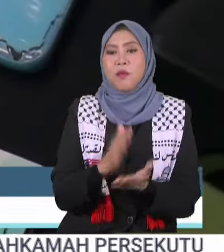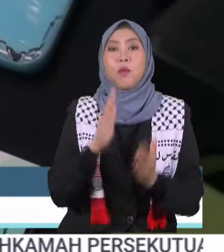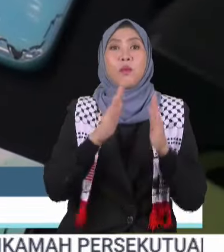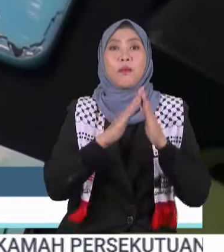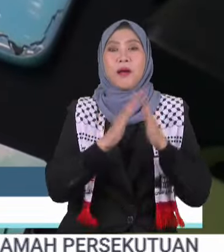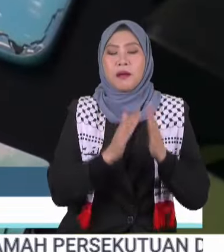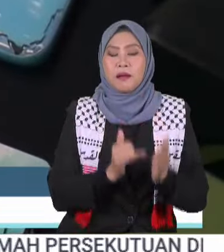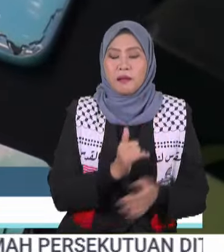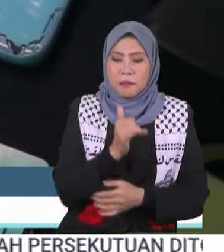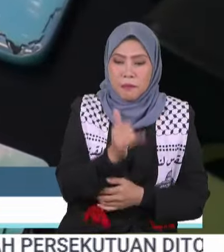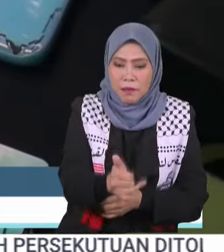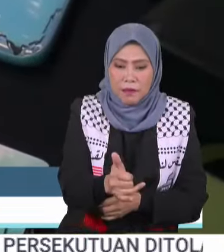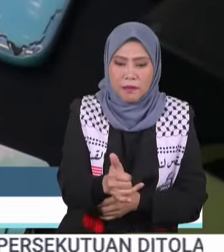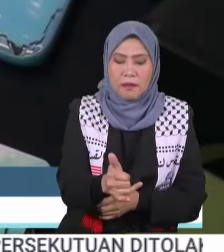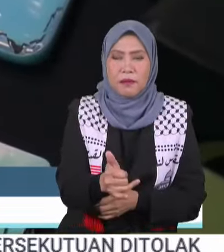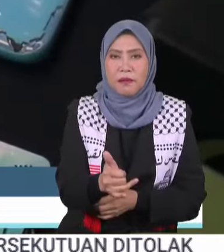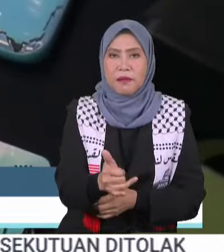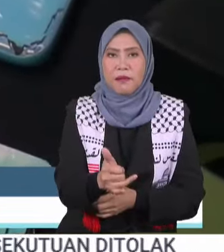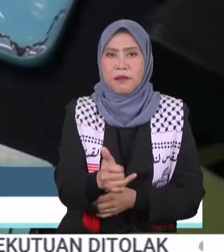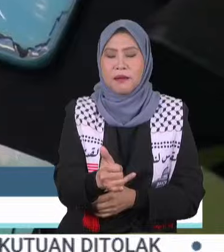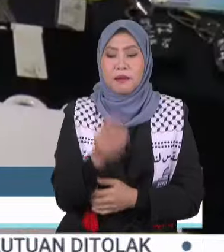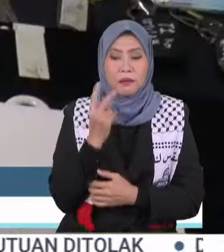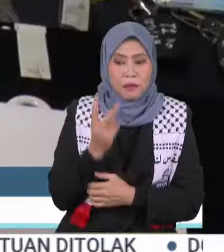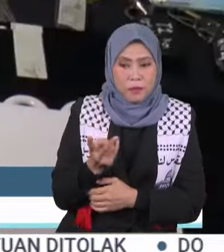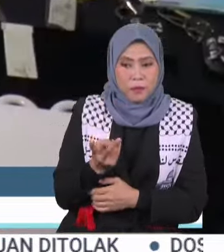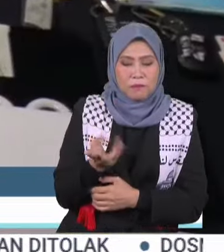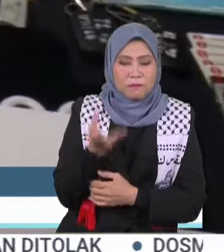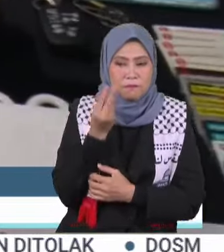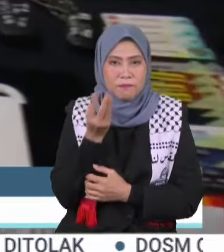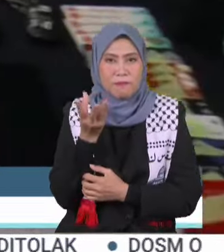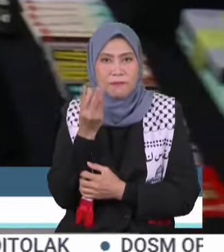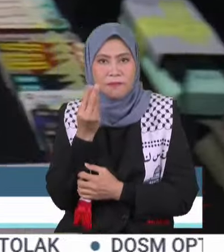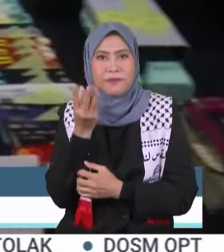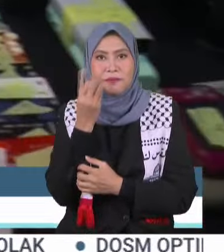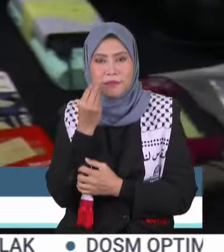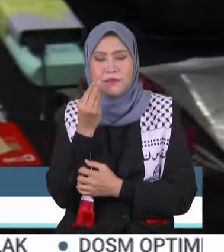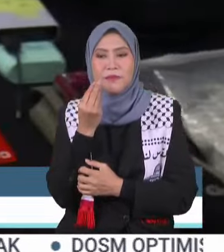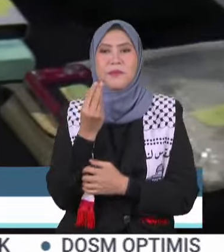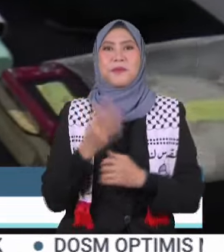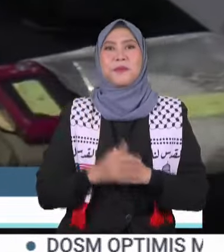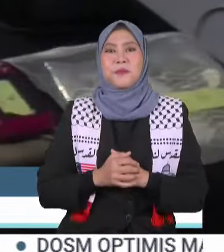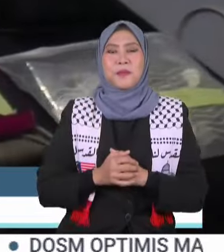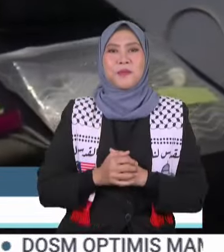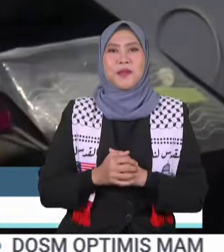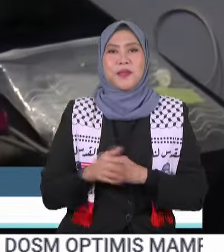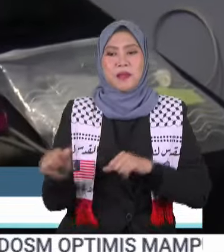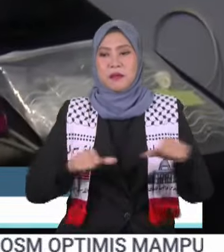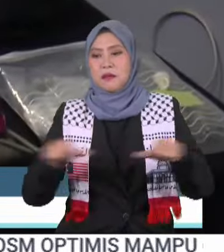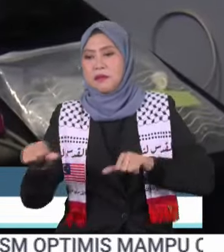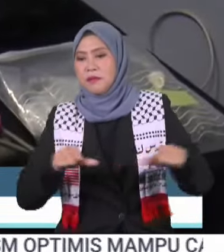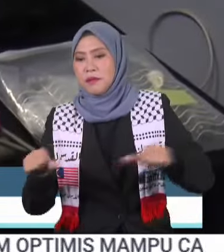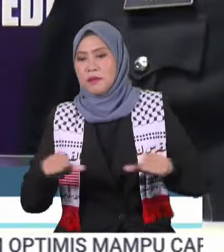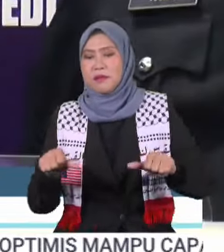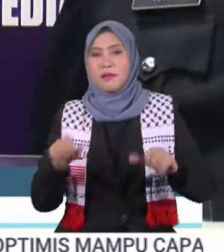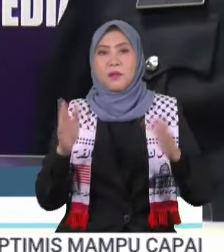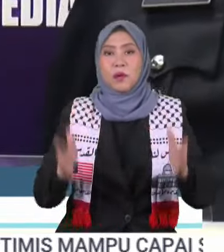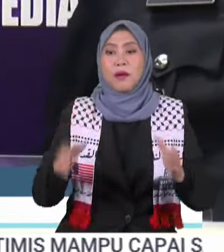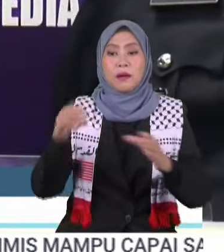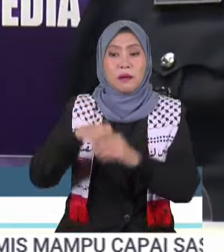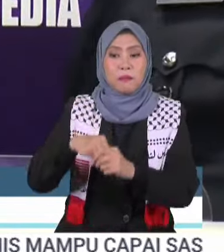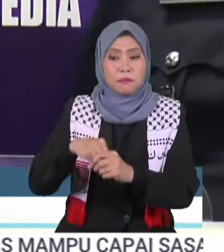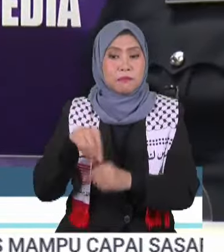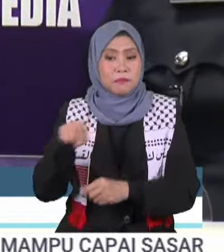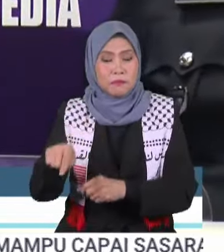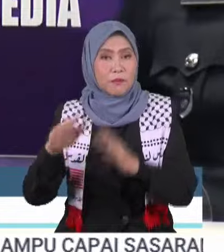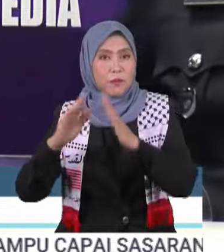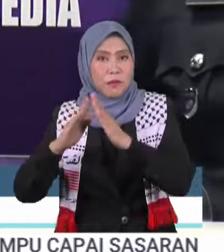rumah secara rawak setelah mereka memerhatikan pergerakan orang ramai di dalam rumah